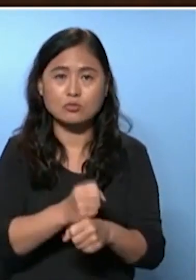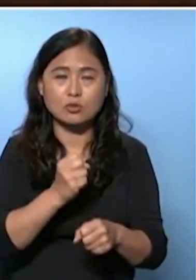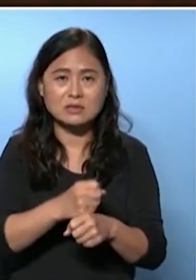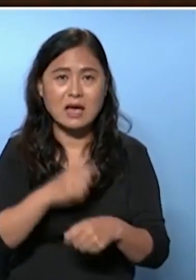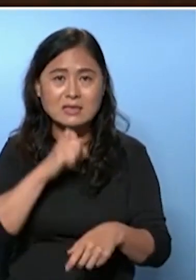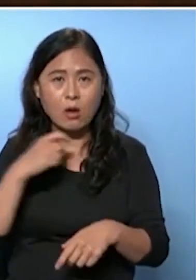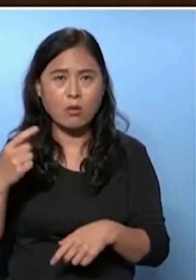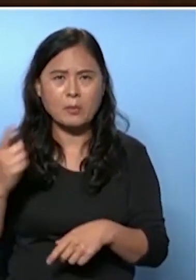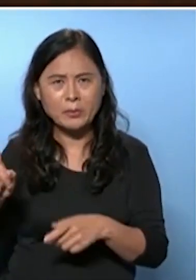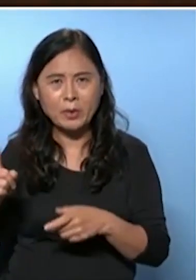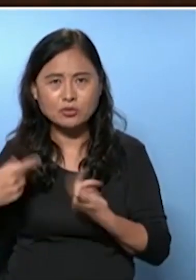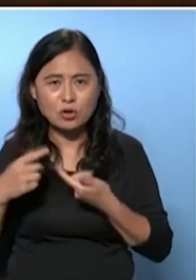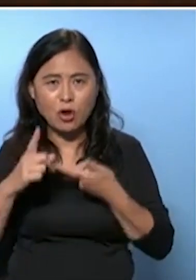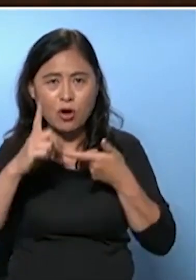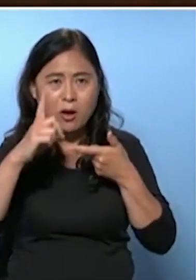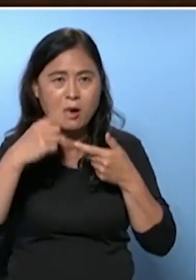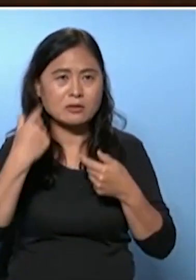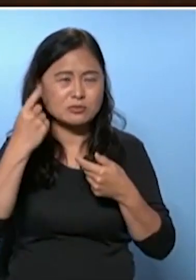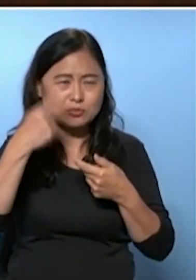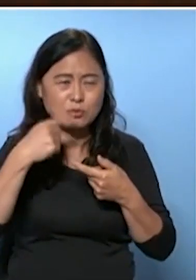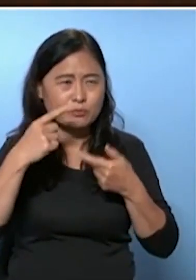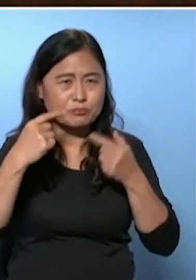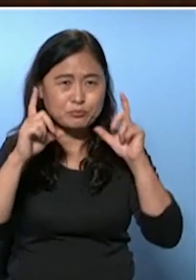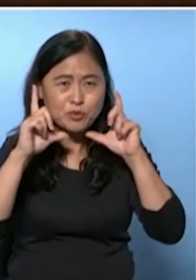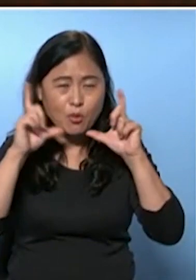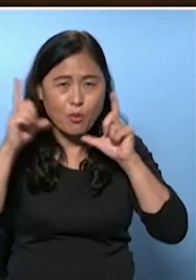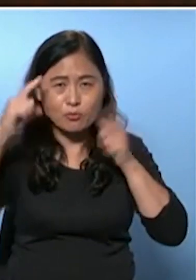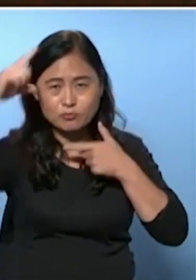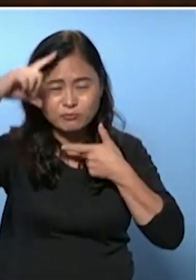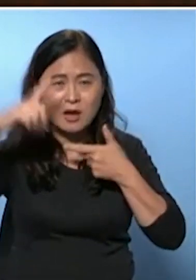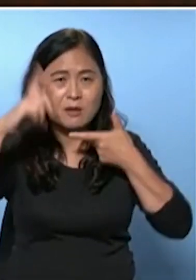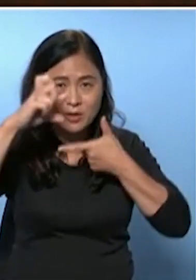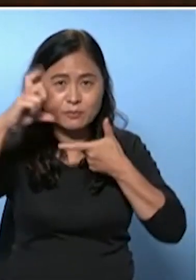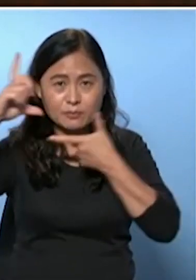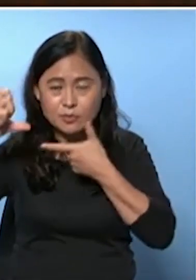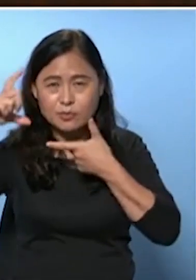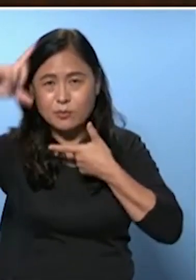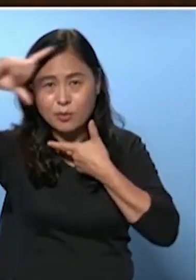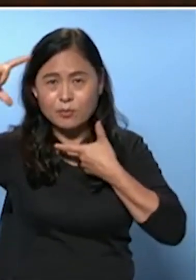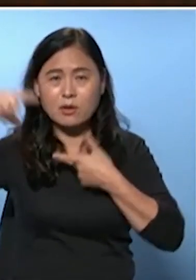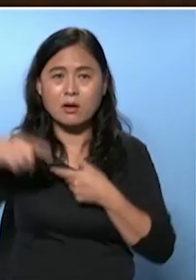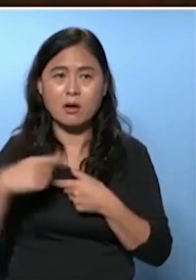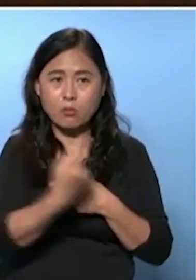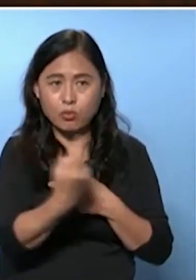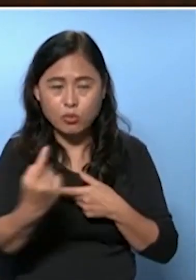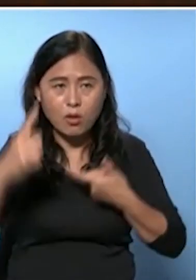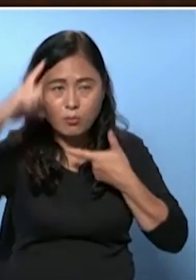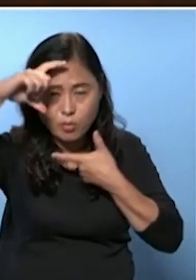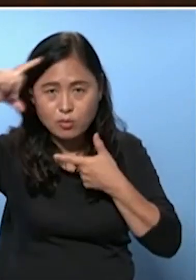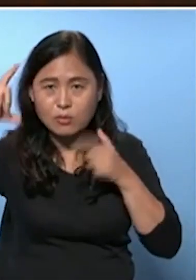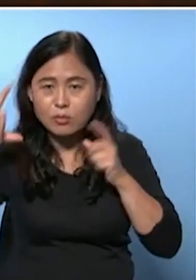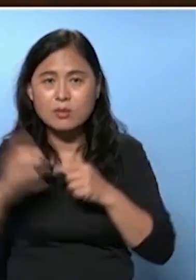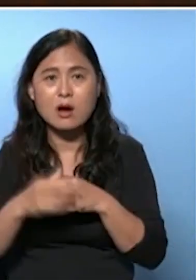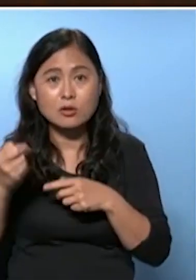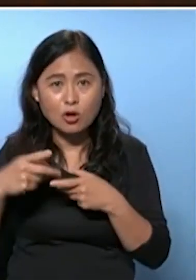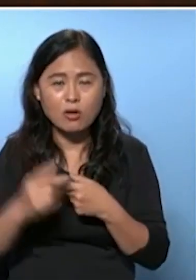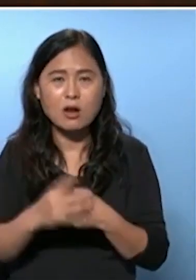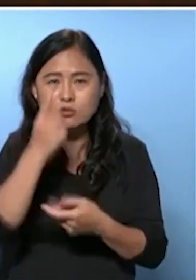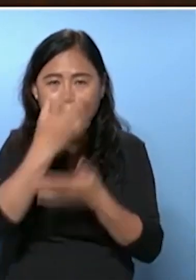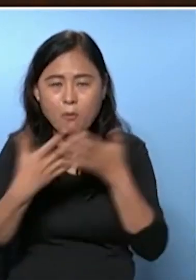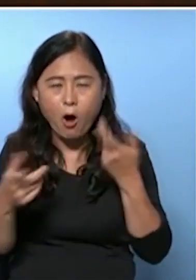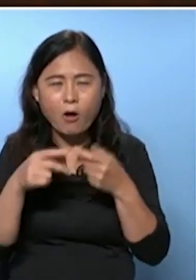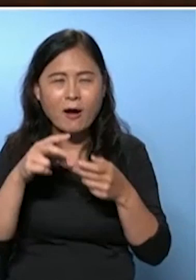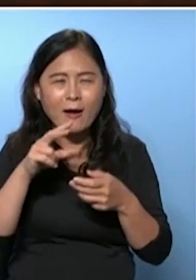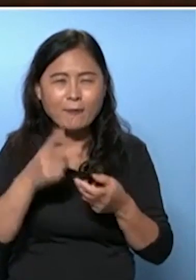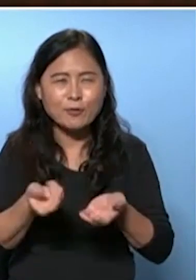呢，有人將他拍大頭，逐個大頭去拍他們的照片，之後我們有保安同事呢被人網